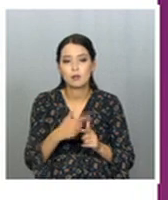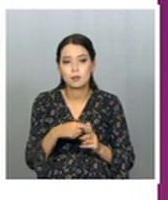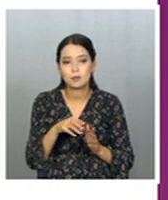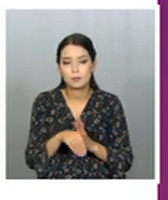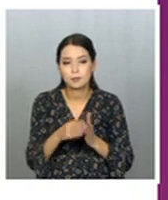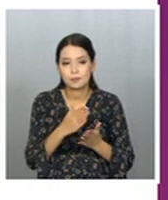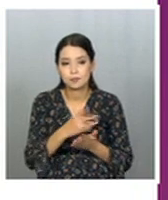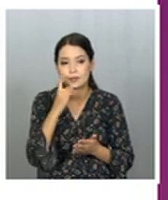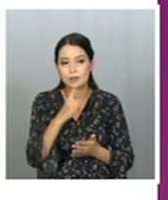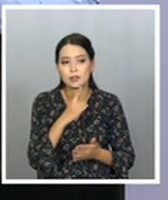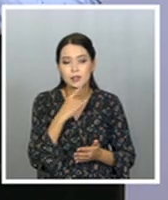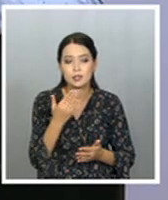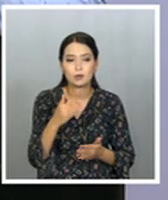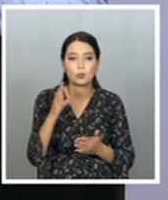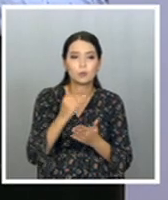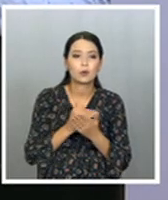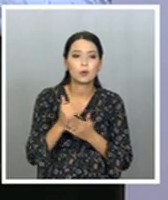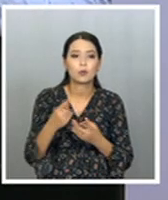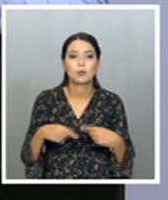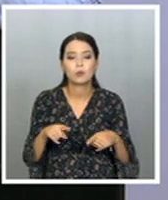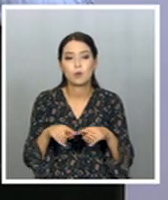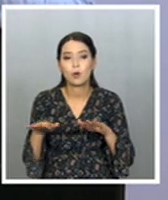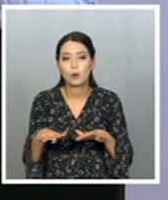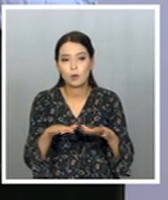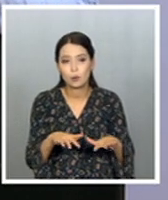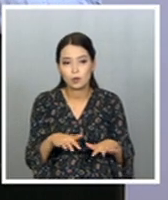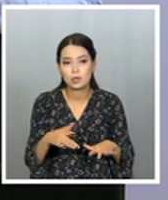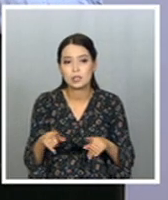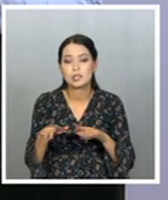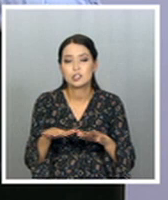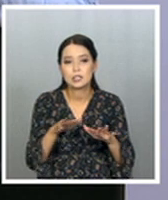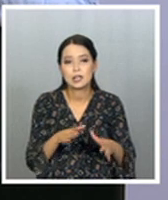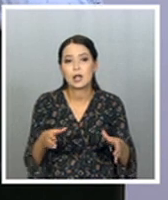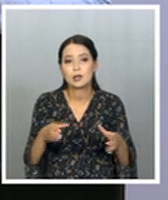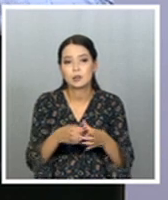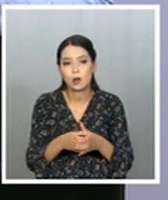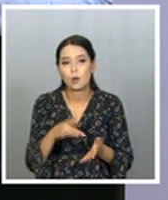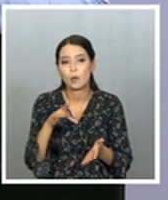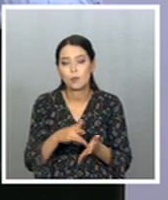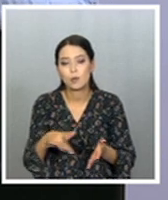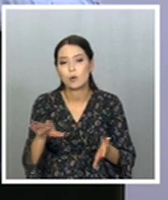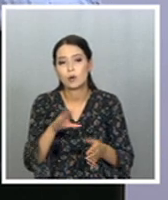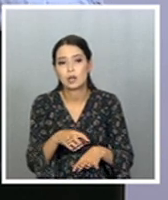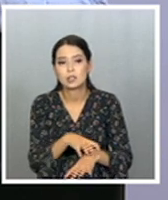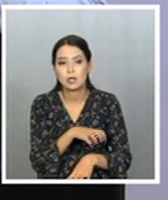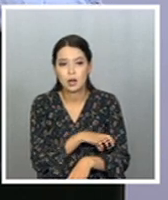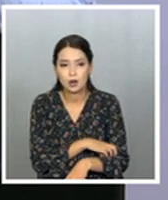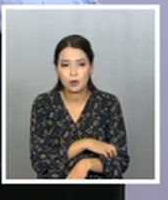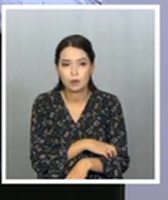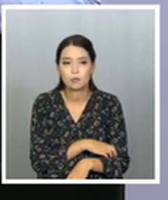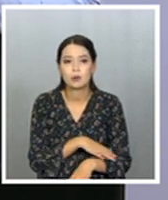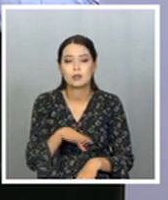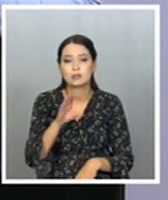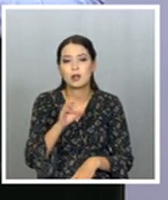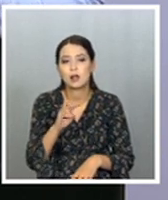Яғни Қазақ АКСР-ның жоғарғы басқару органдары, жергілікті кеңестер, орталық атқару комитеті және халық